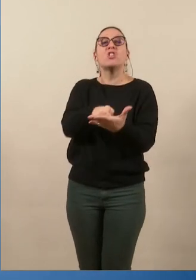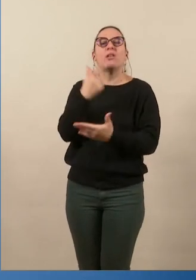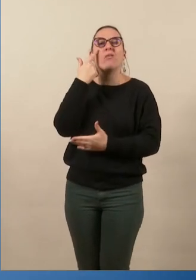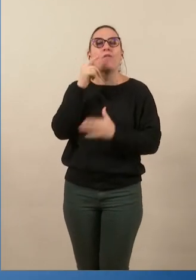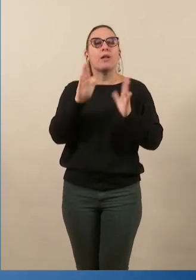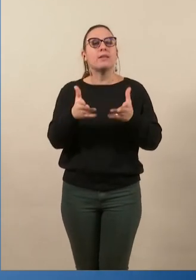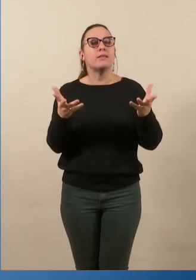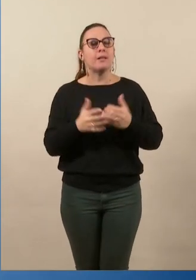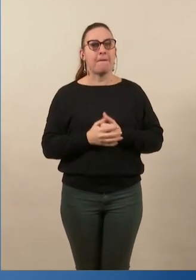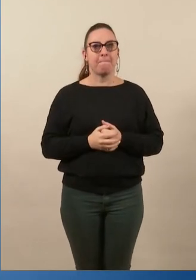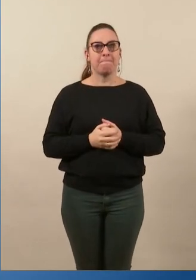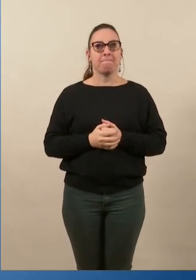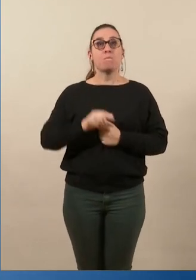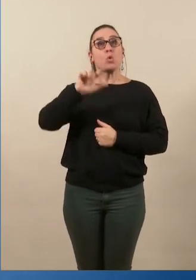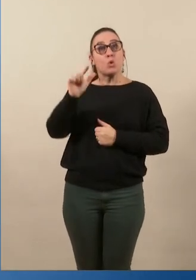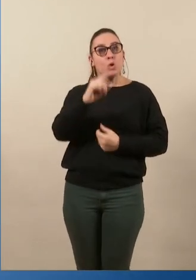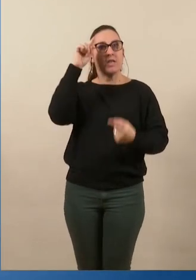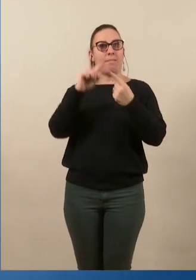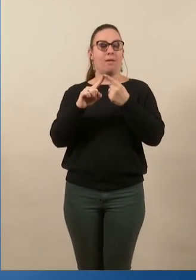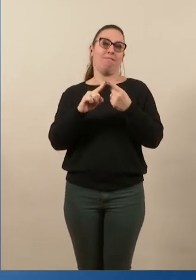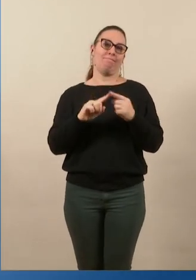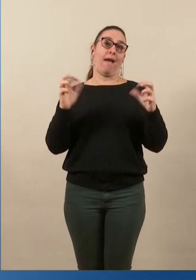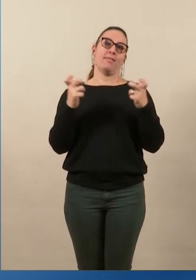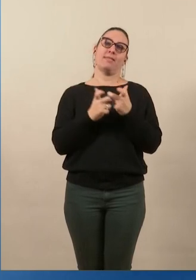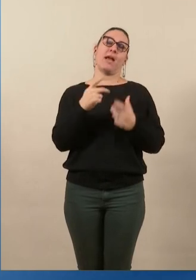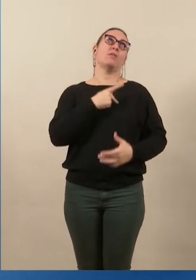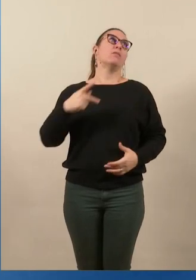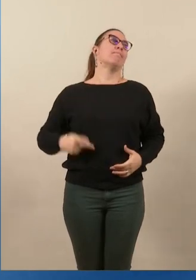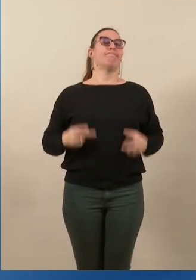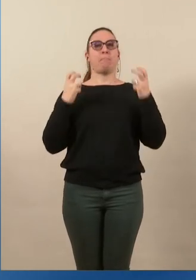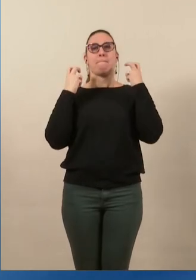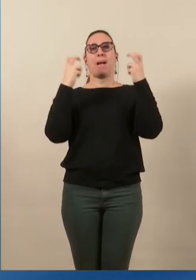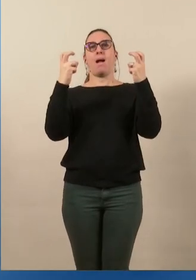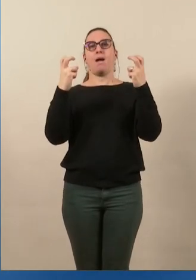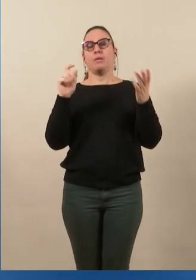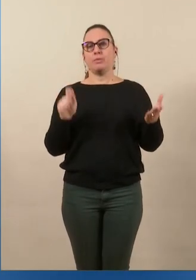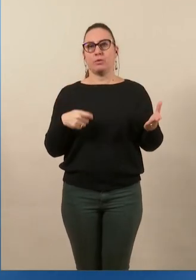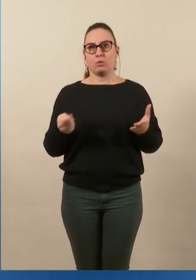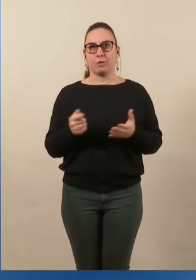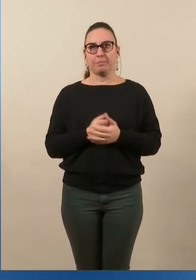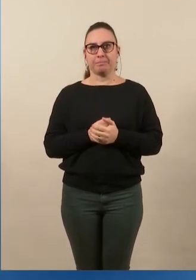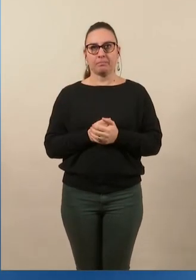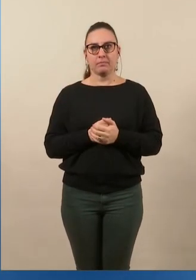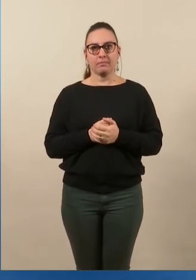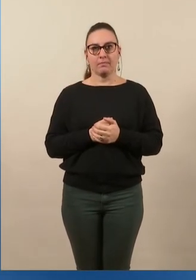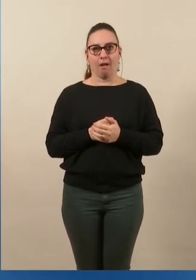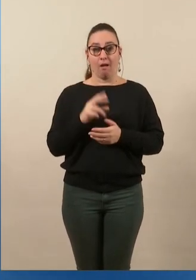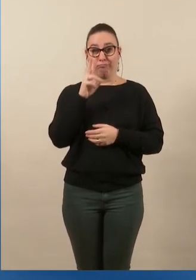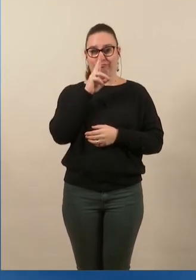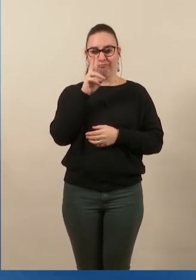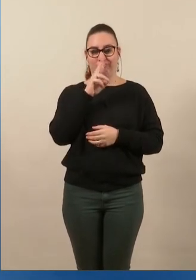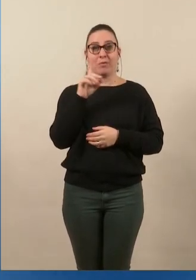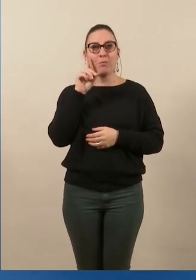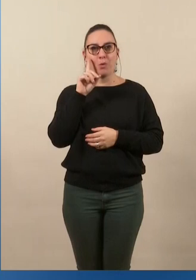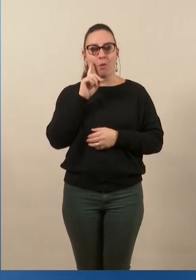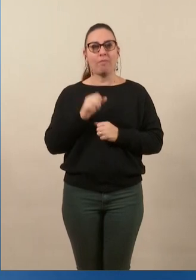enjeu évidemment l'augmentation de la taxe foncière pour les les propriétaires grenoblois alors là c'est assez cocasse puisque